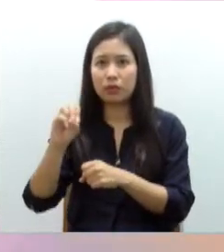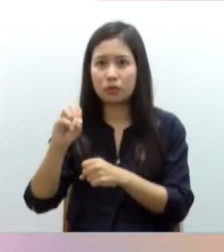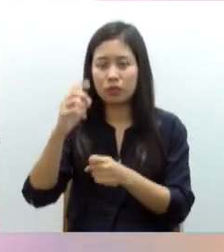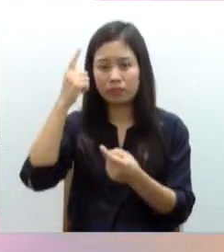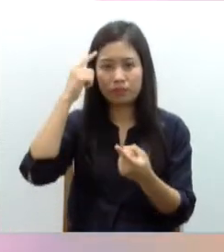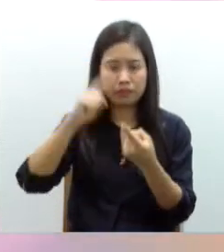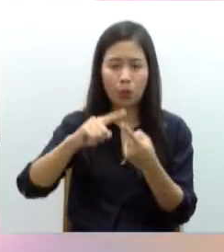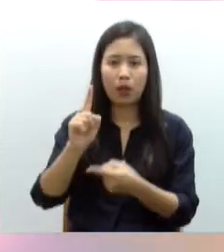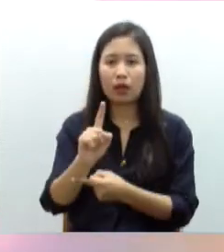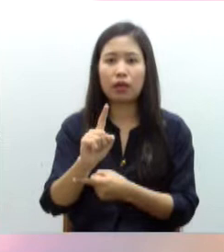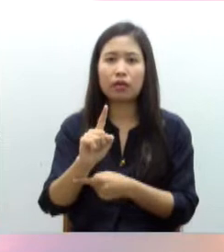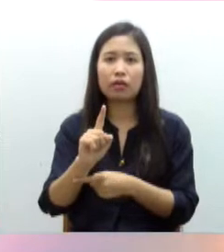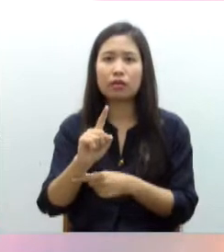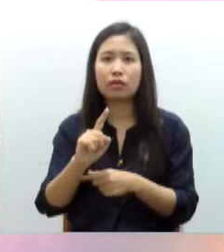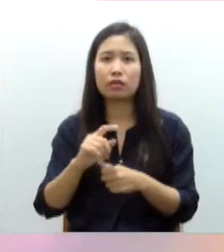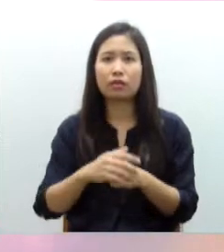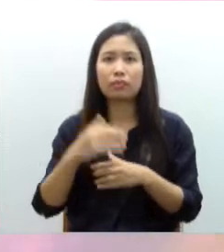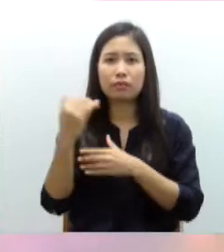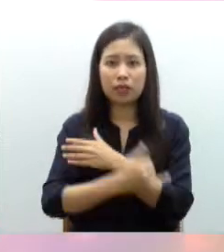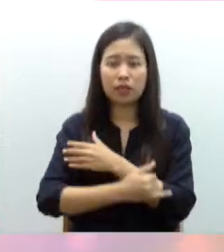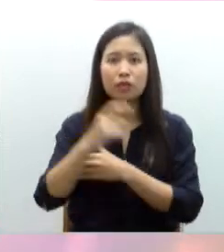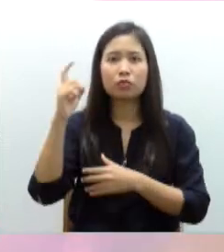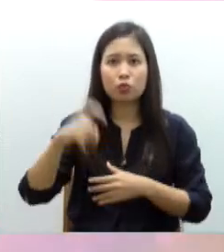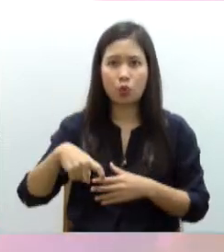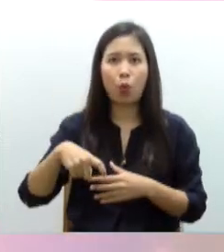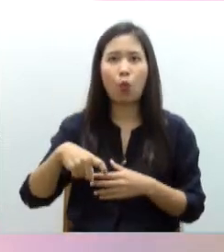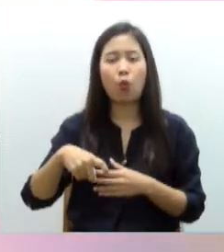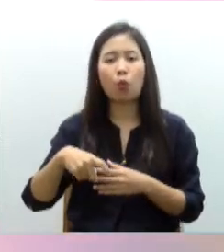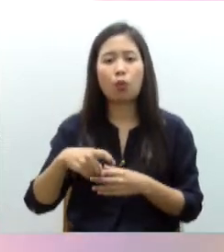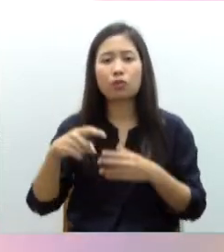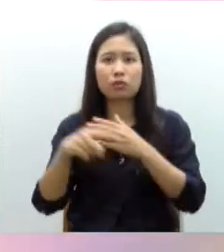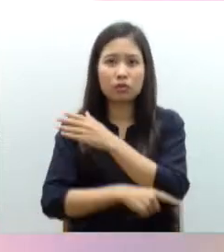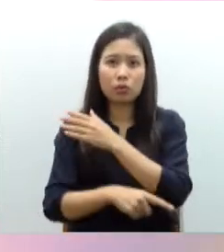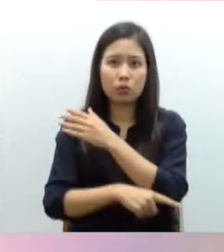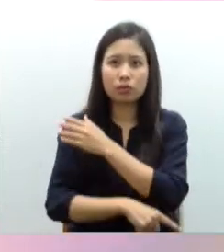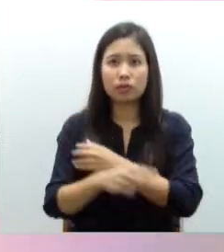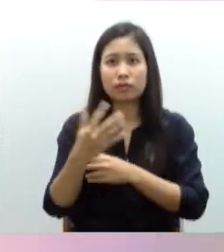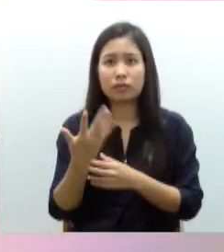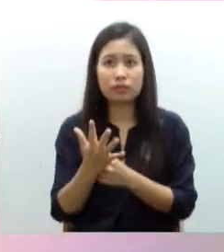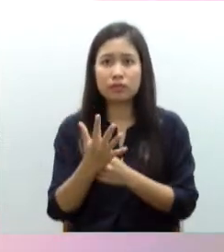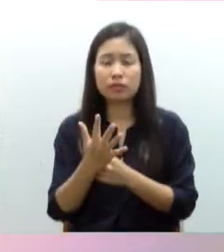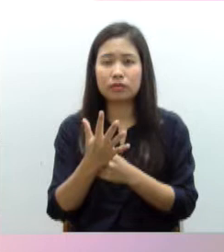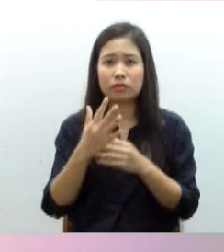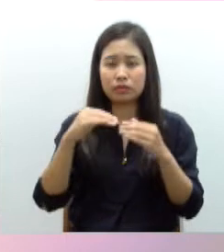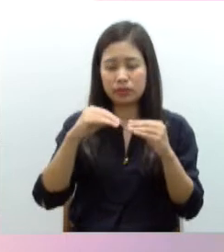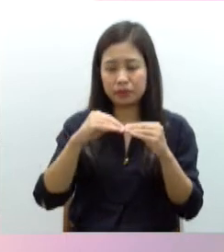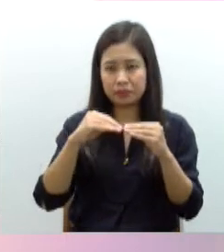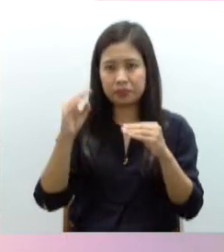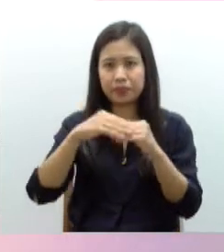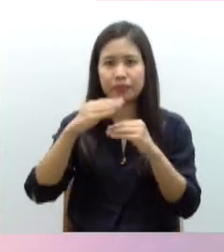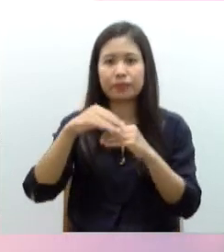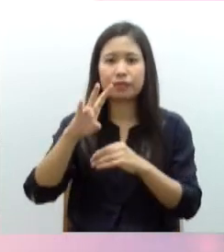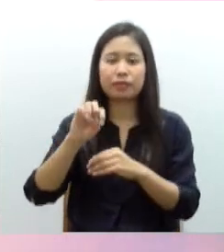ว่าประเทศเราจะต้องได้ค่า CPI อย่างน้อย73เต็ม100นะครับแล้วก็ล